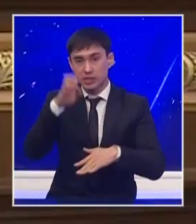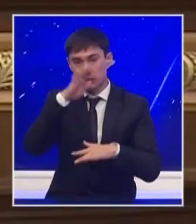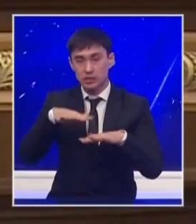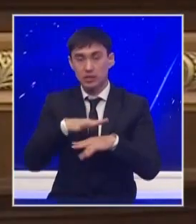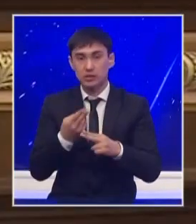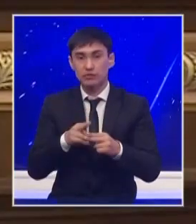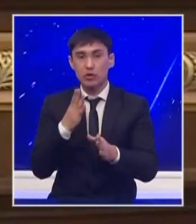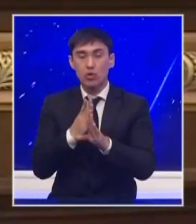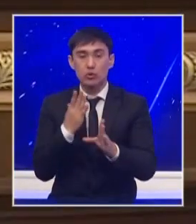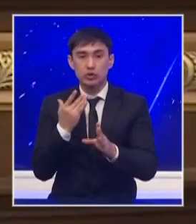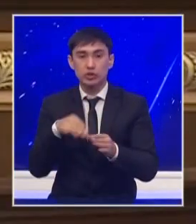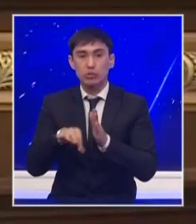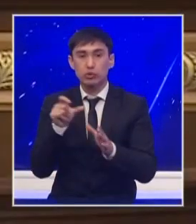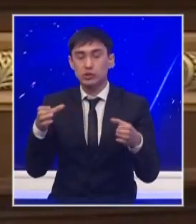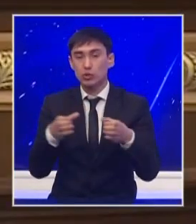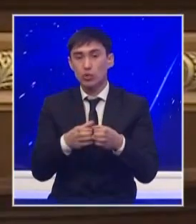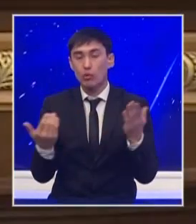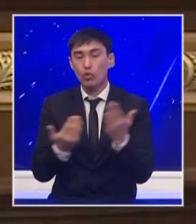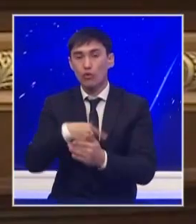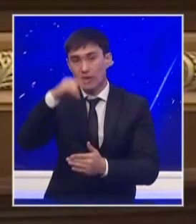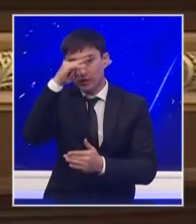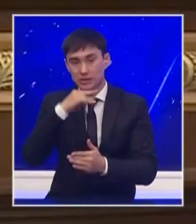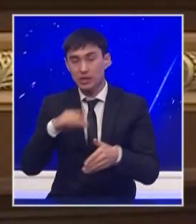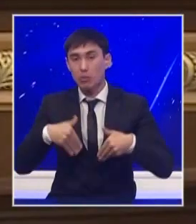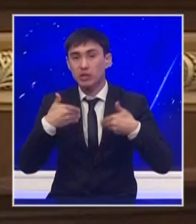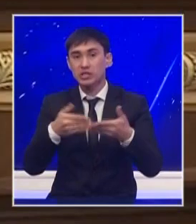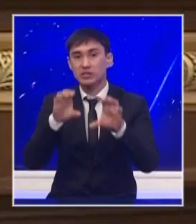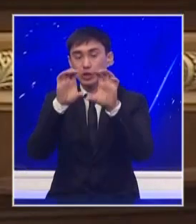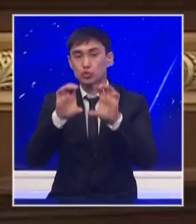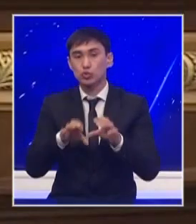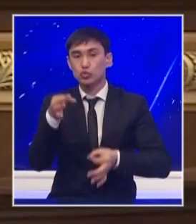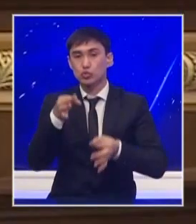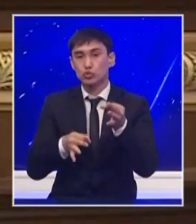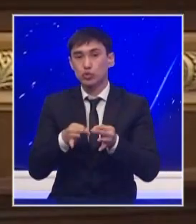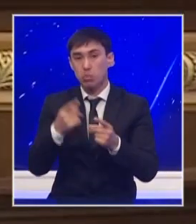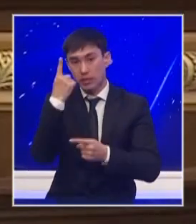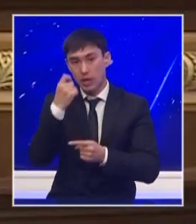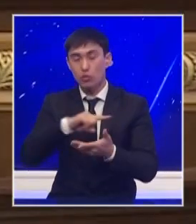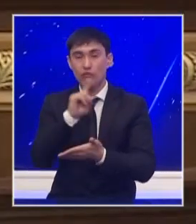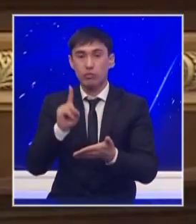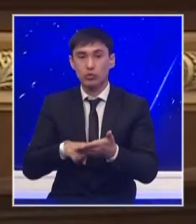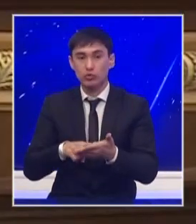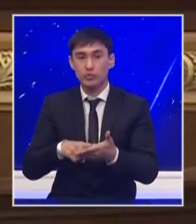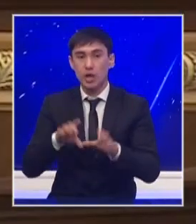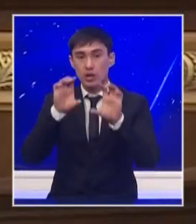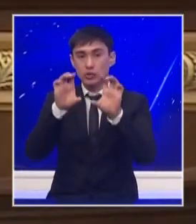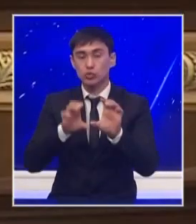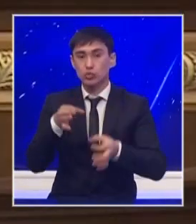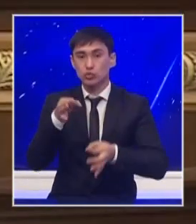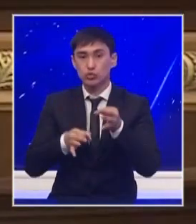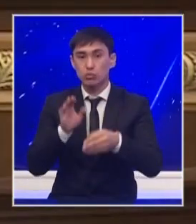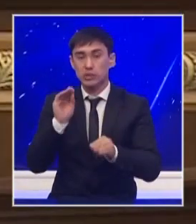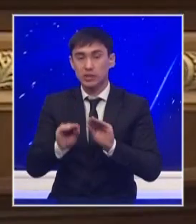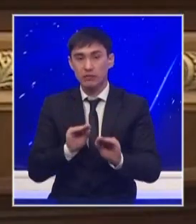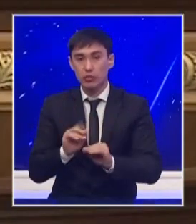в свою очередь Депутатская группа нового Казахстана обратилась в Конституционный суд по данному вопросу конституционный суд